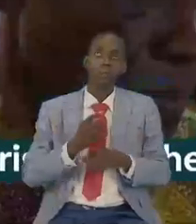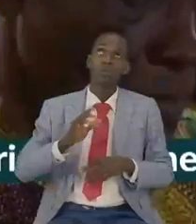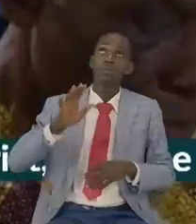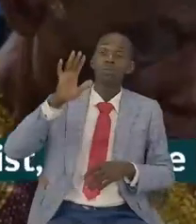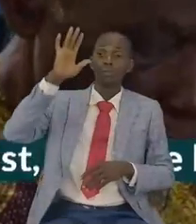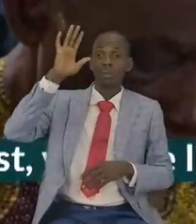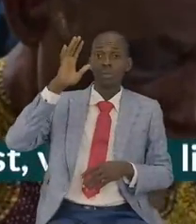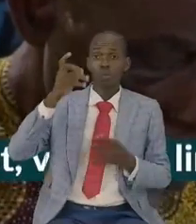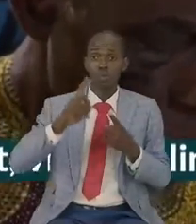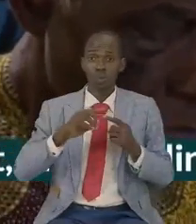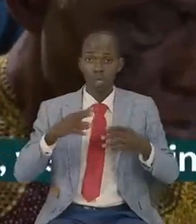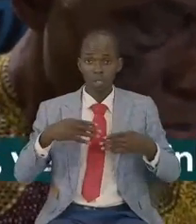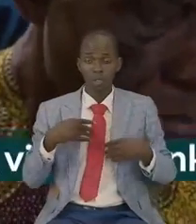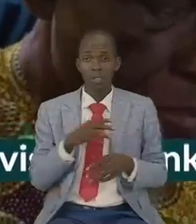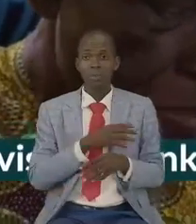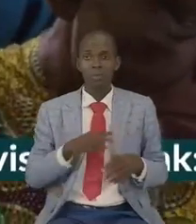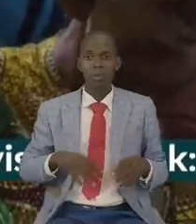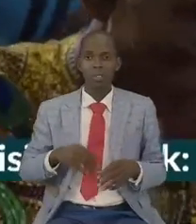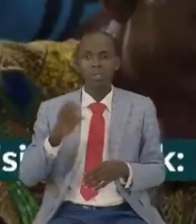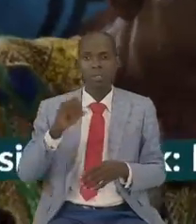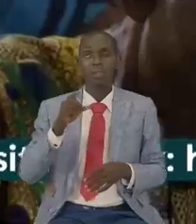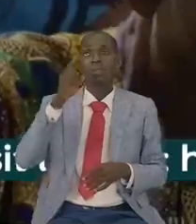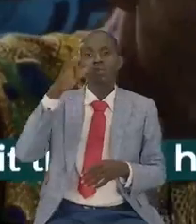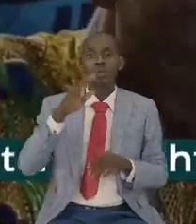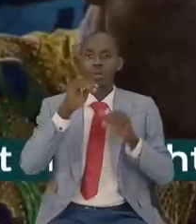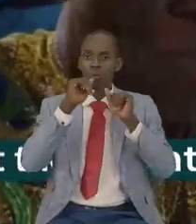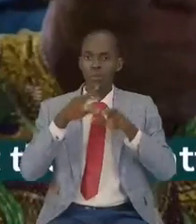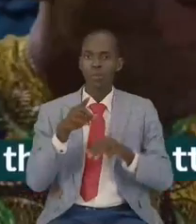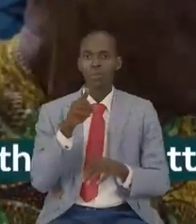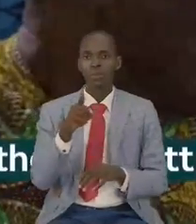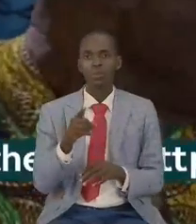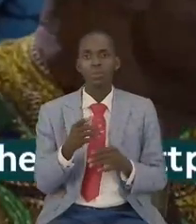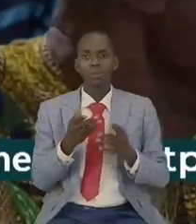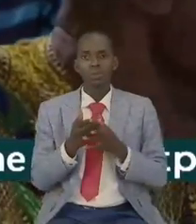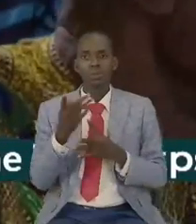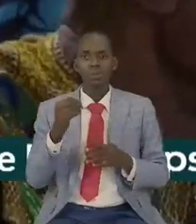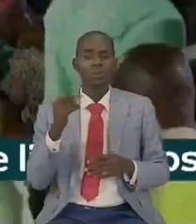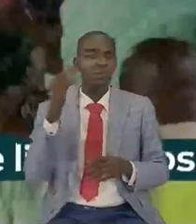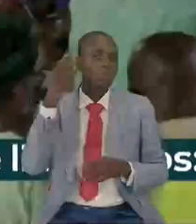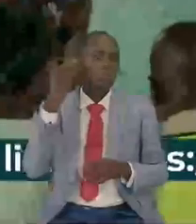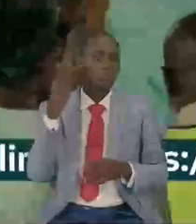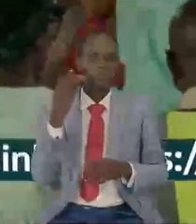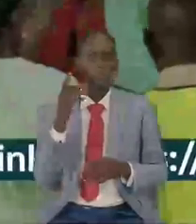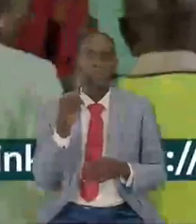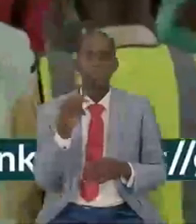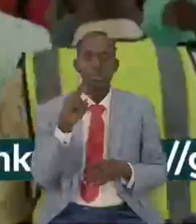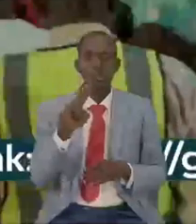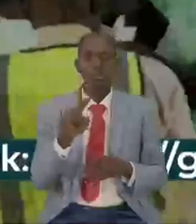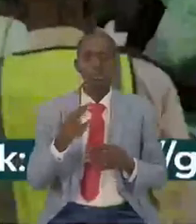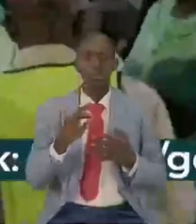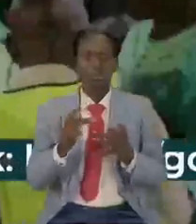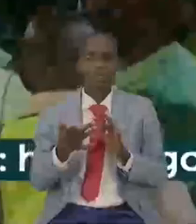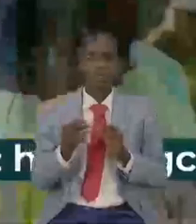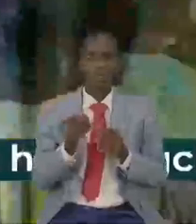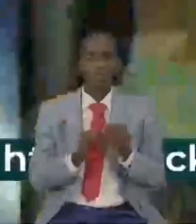Que Dieu vous bénisse là-bas, partout où vous êtes, à la télévision, dans n'importe quelle assemblée, dans n'importe quelle